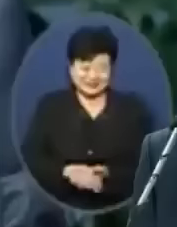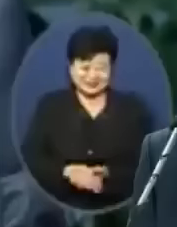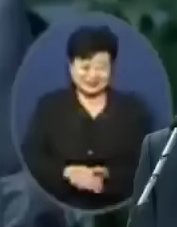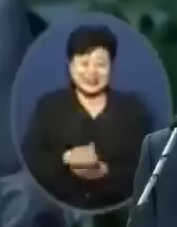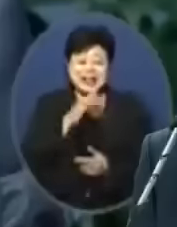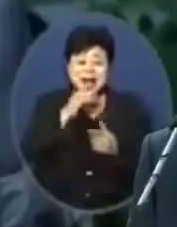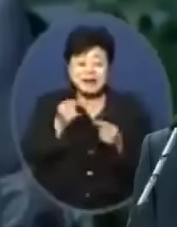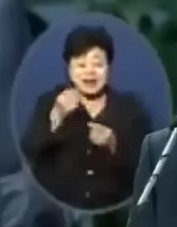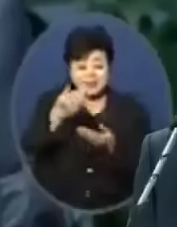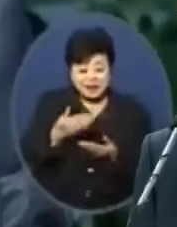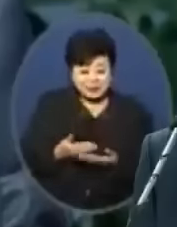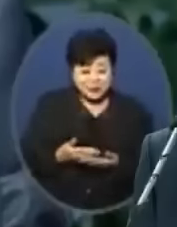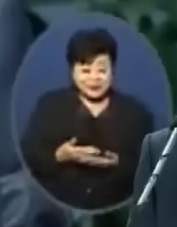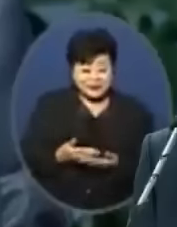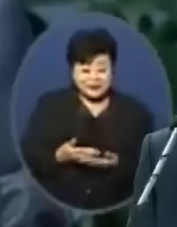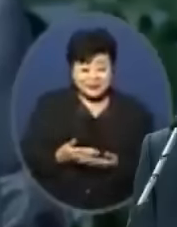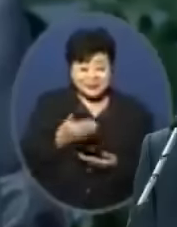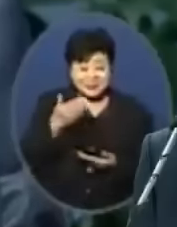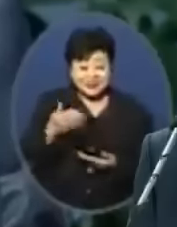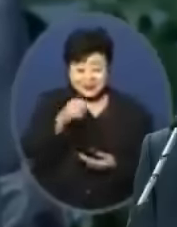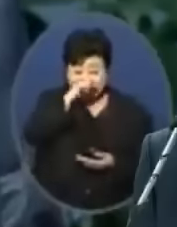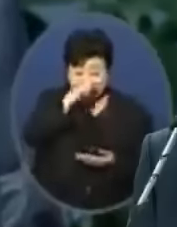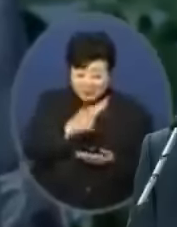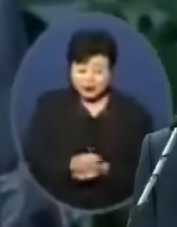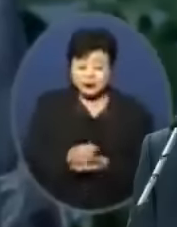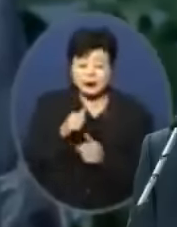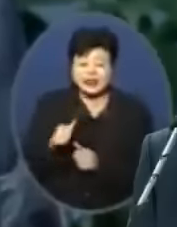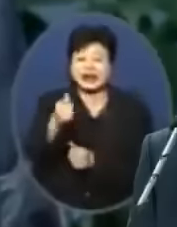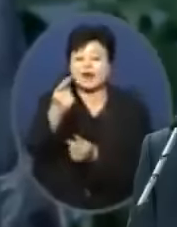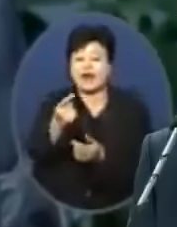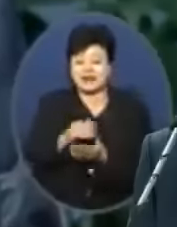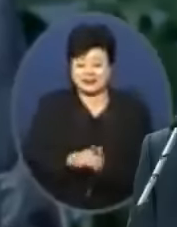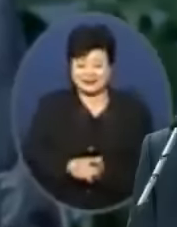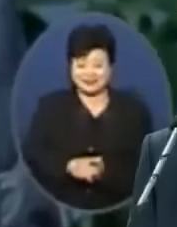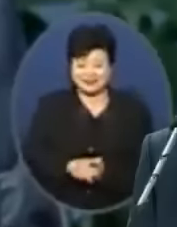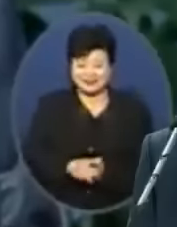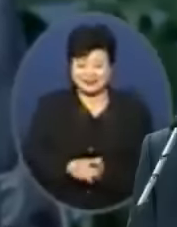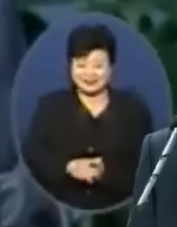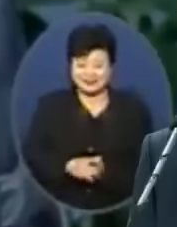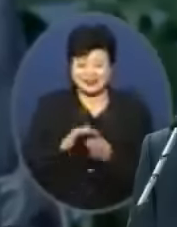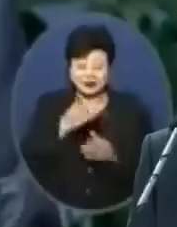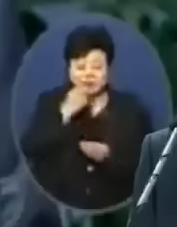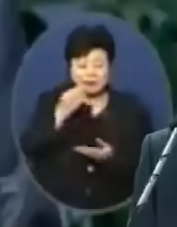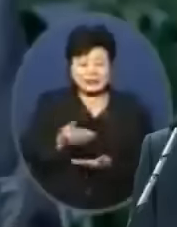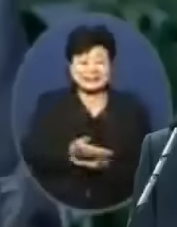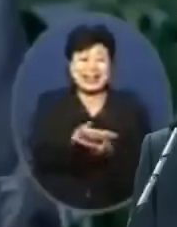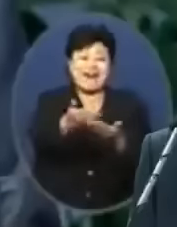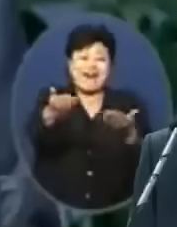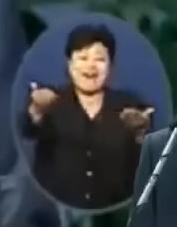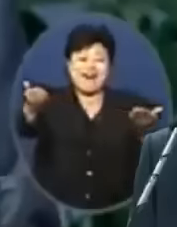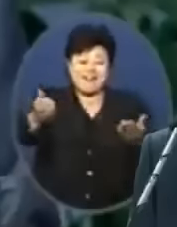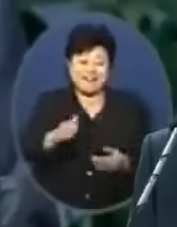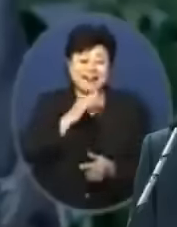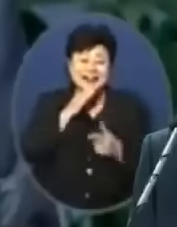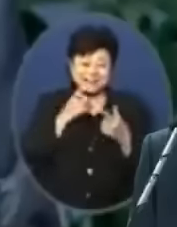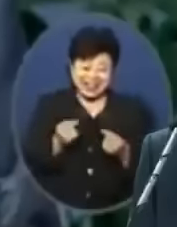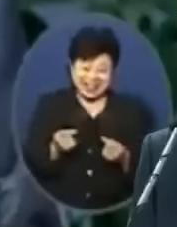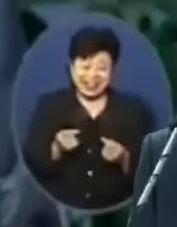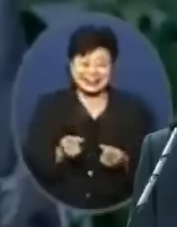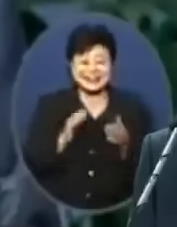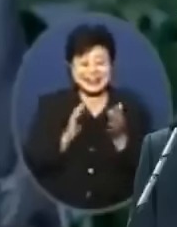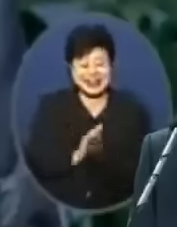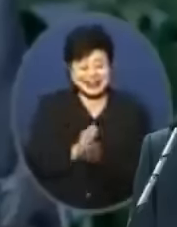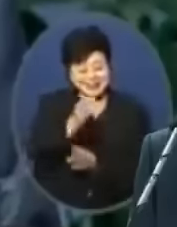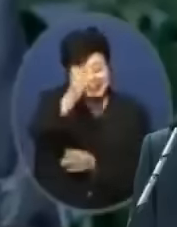그것을 아멘하고 받아들이면 여러분에게 형통함이 따라오는 것입니다. 오늘 복 받으십시오.